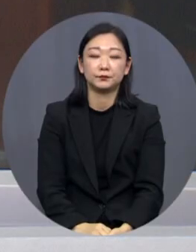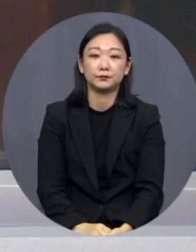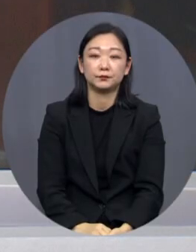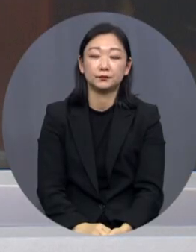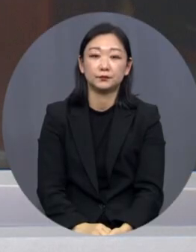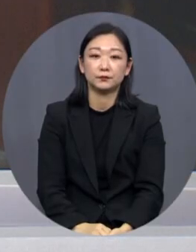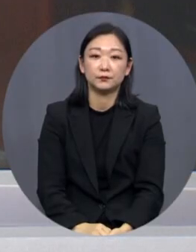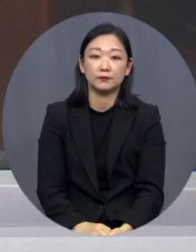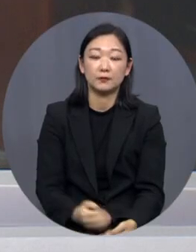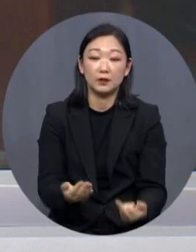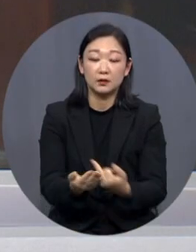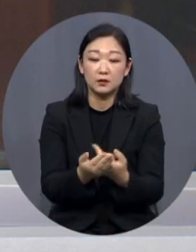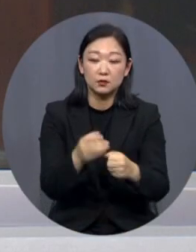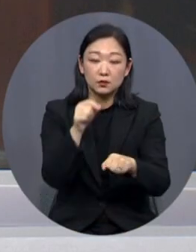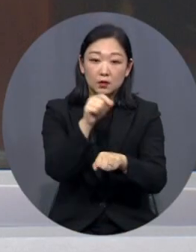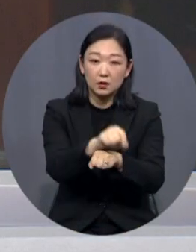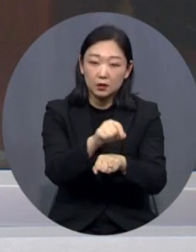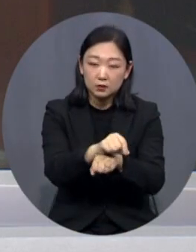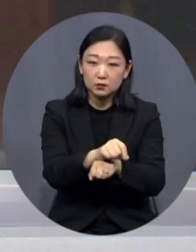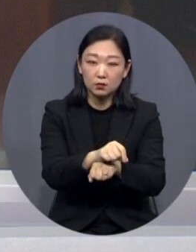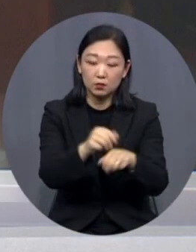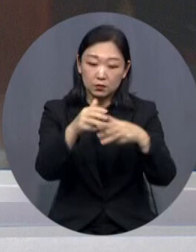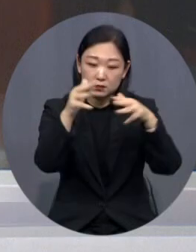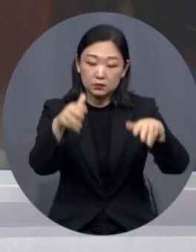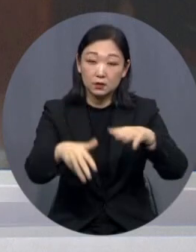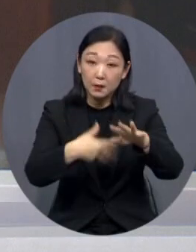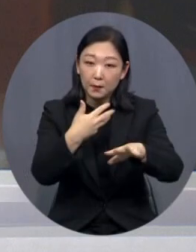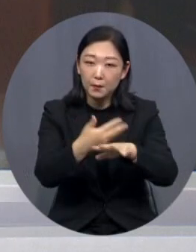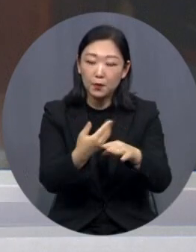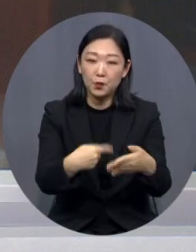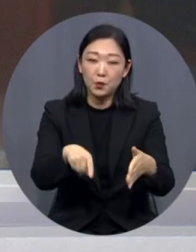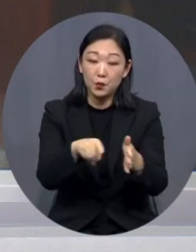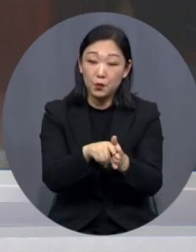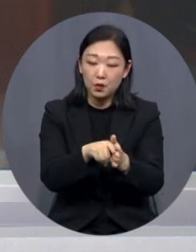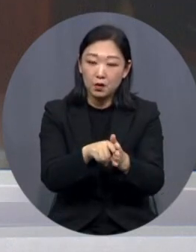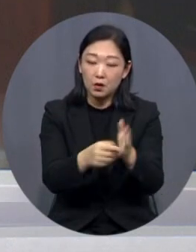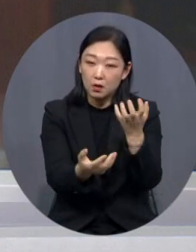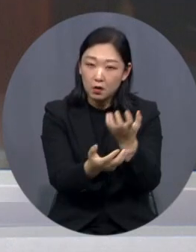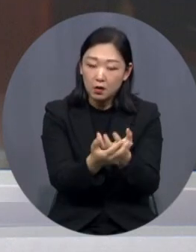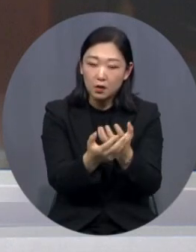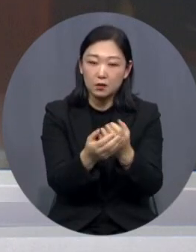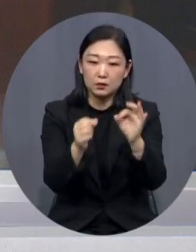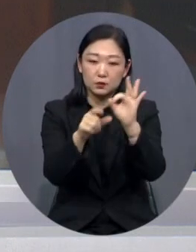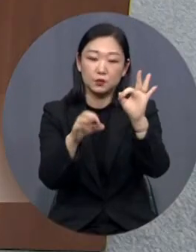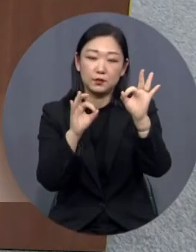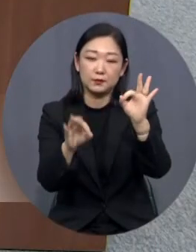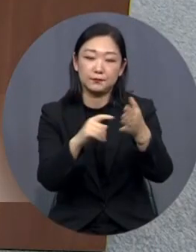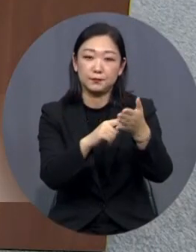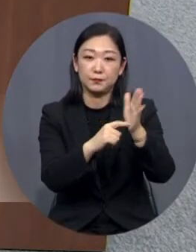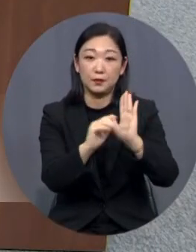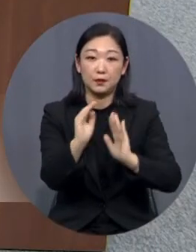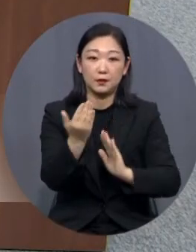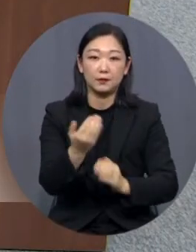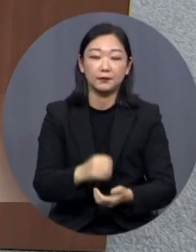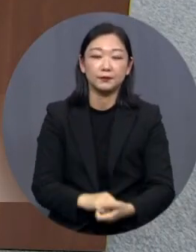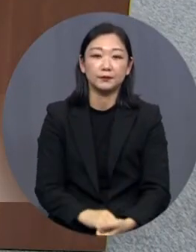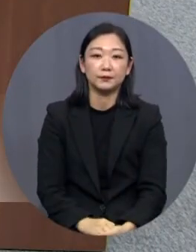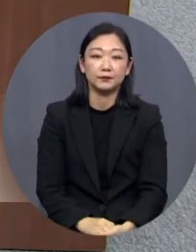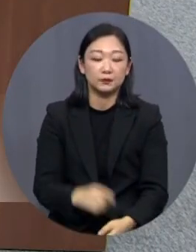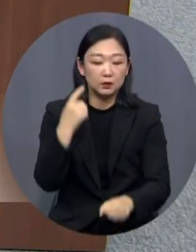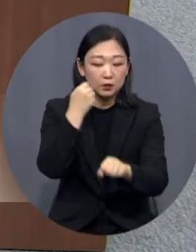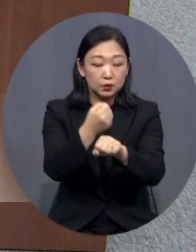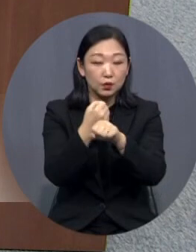이어집니다 제주형 행정체제 도입을 위한 새로운 행정구역 안이 오는 10일 공개됩니다 행정제